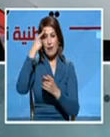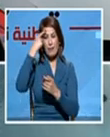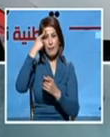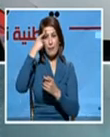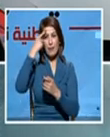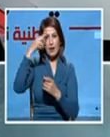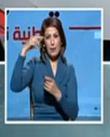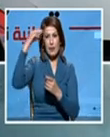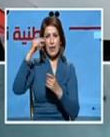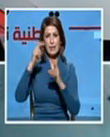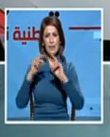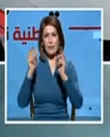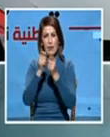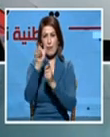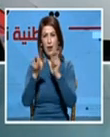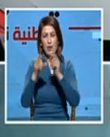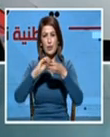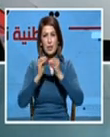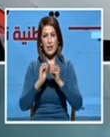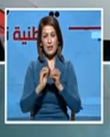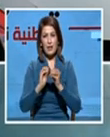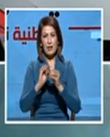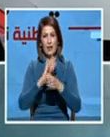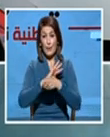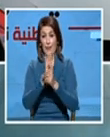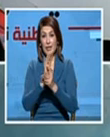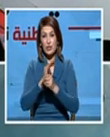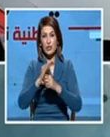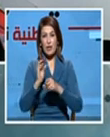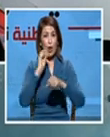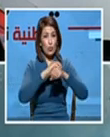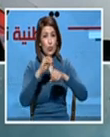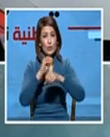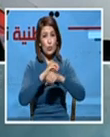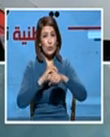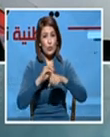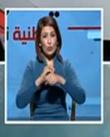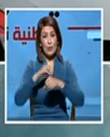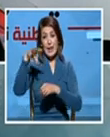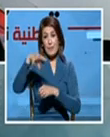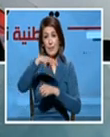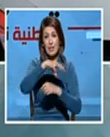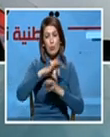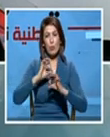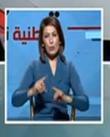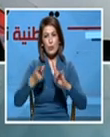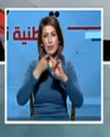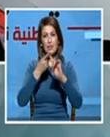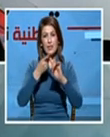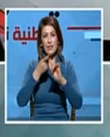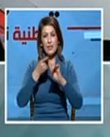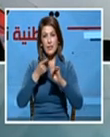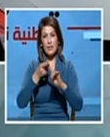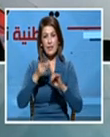واحد عوارض ولا واحد باش يقع توجيه المنطقة اللي هي معناتها